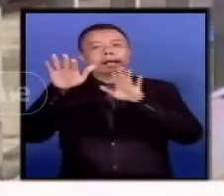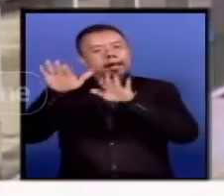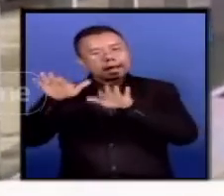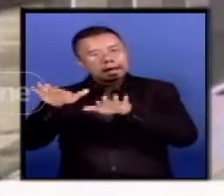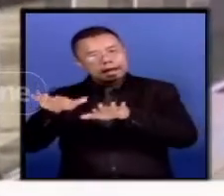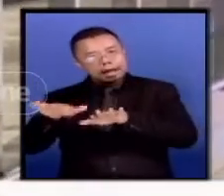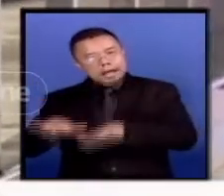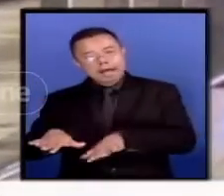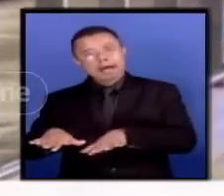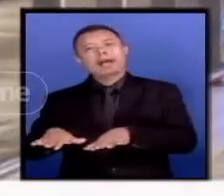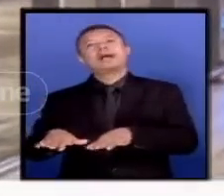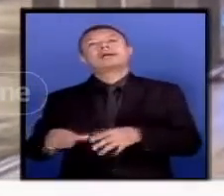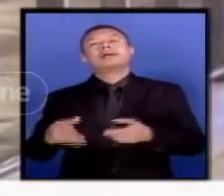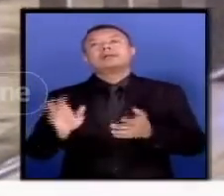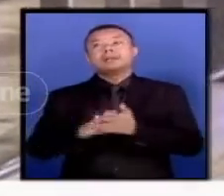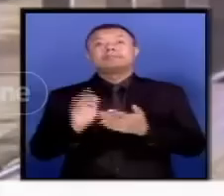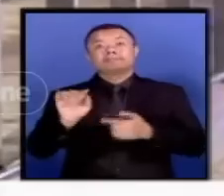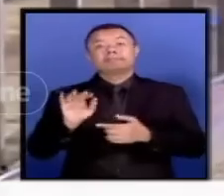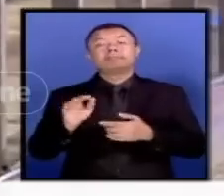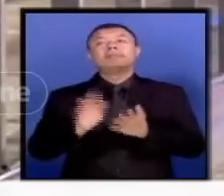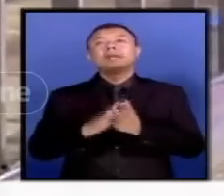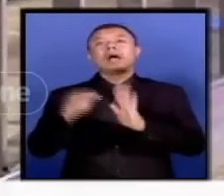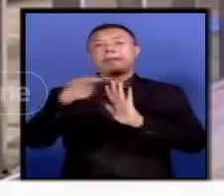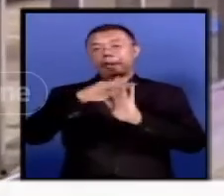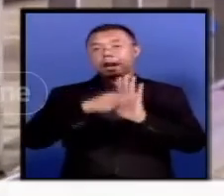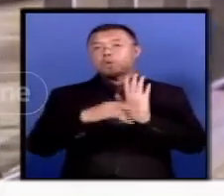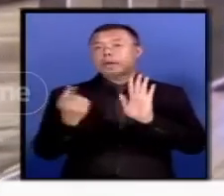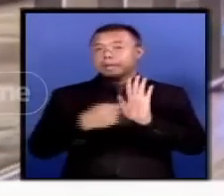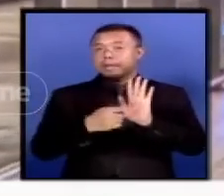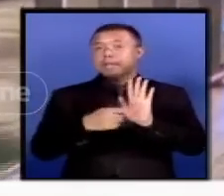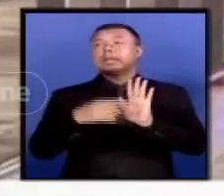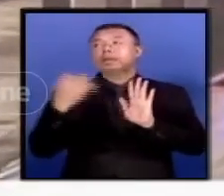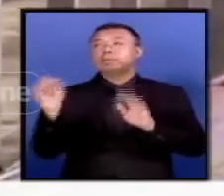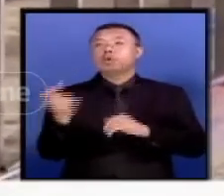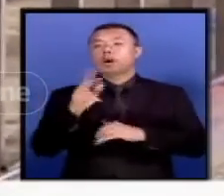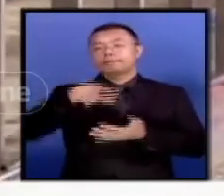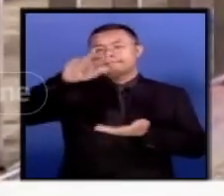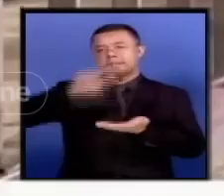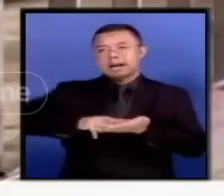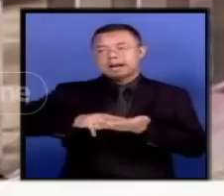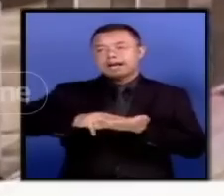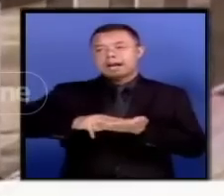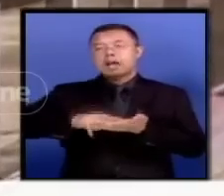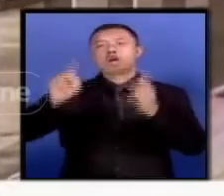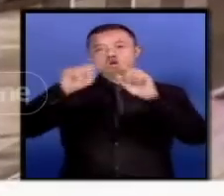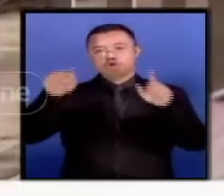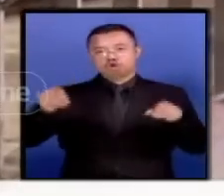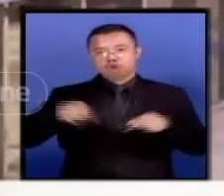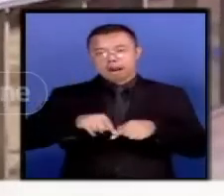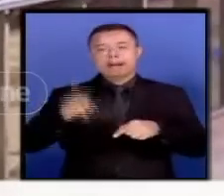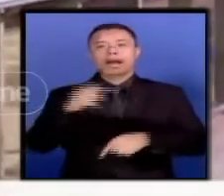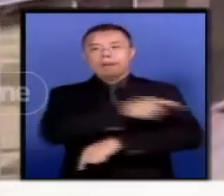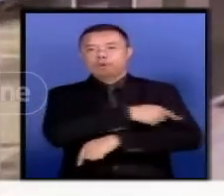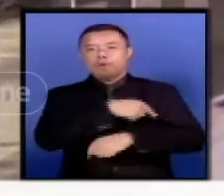terkendalinya COVID-19 di Indonesia. Dan memang aturan ini berlaku sejak diterbitkannya surat edaran